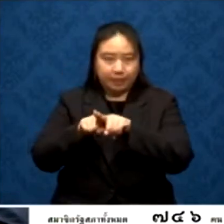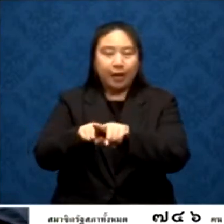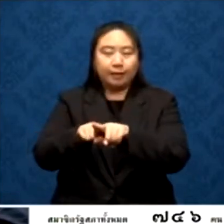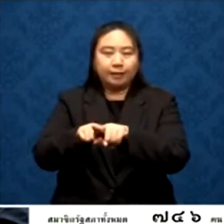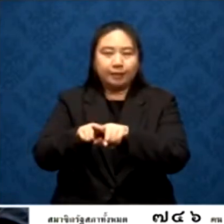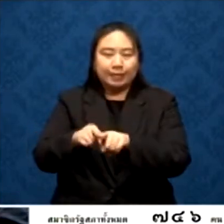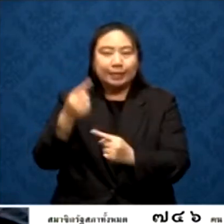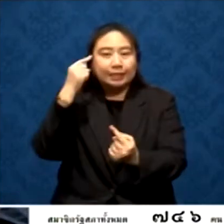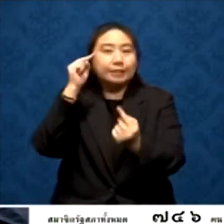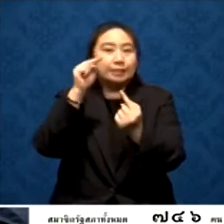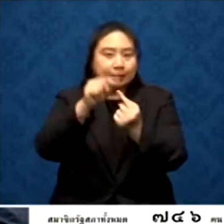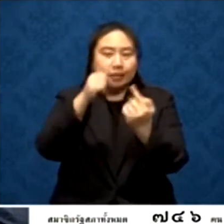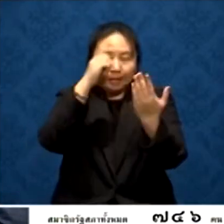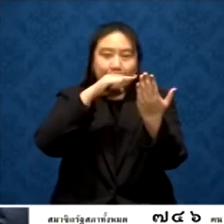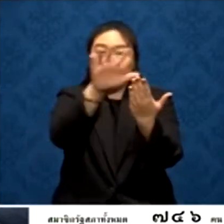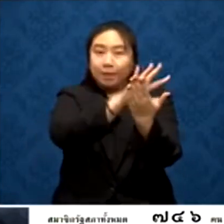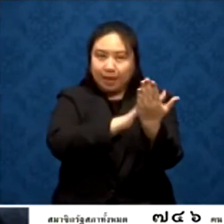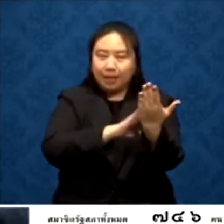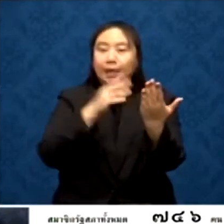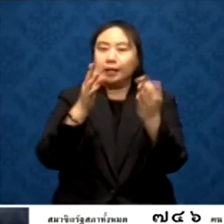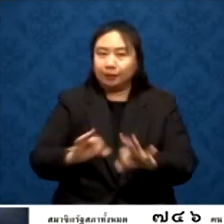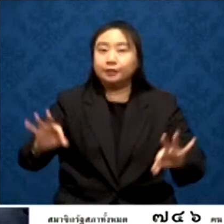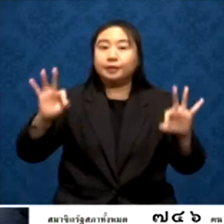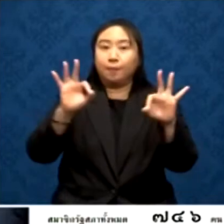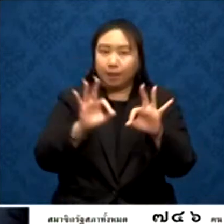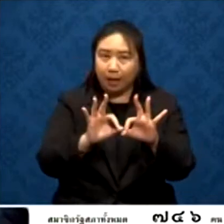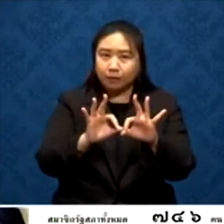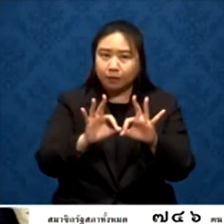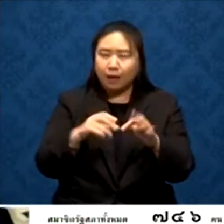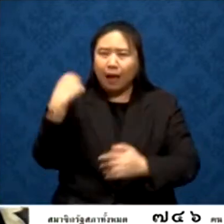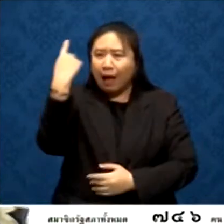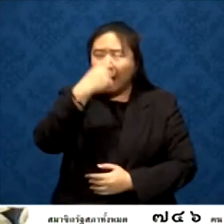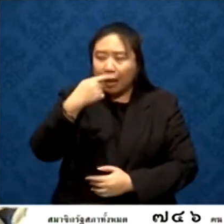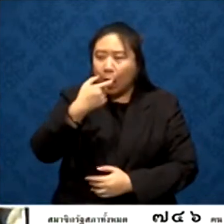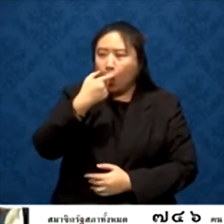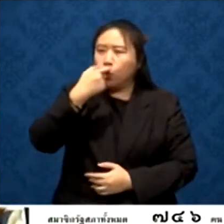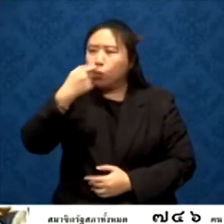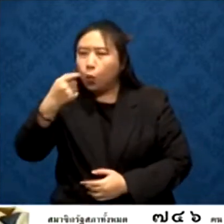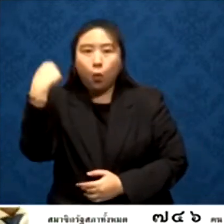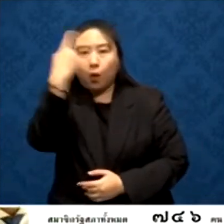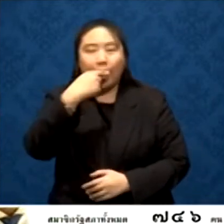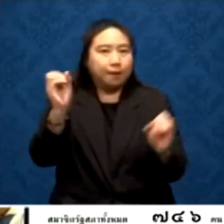สำคัญของบ้านเมืองไม่มีใครจูงจมูกใครครับ